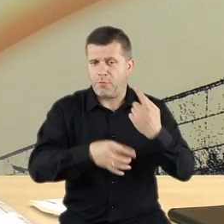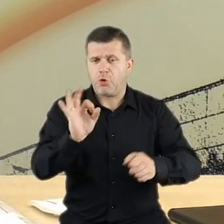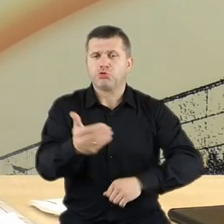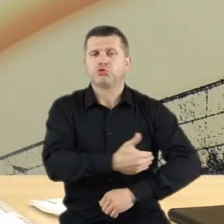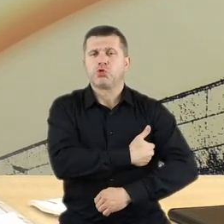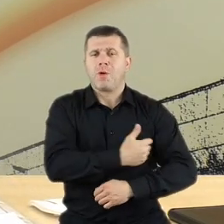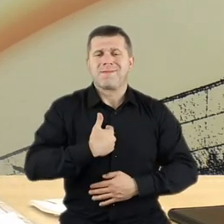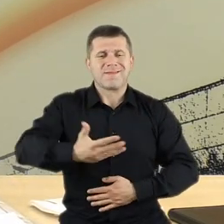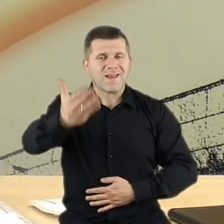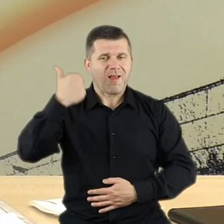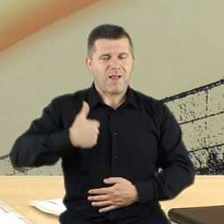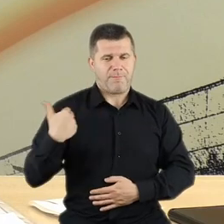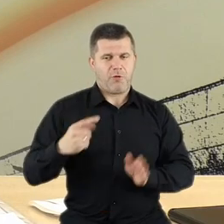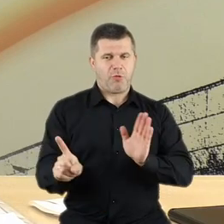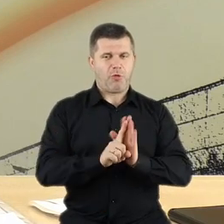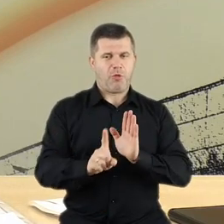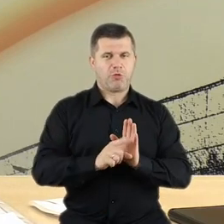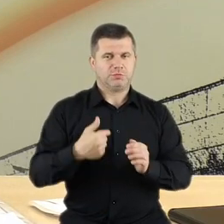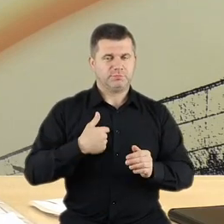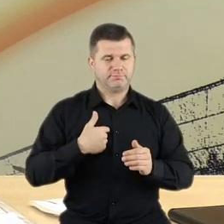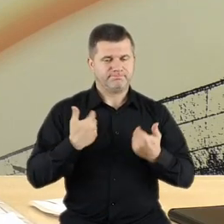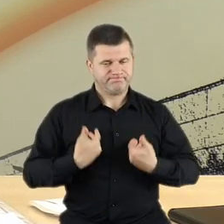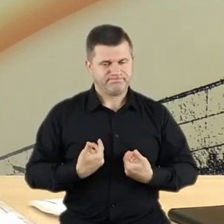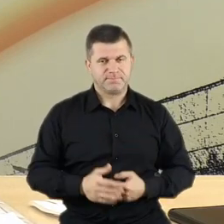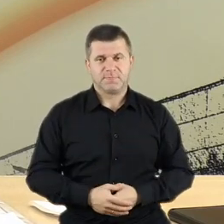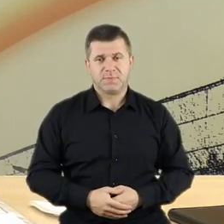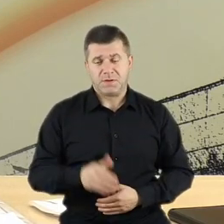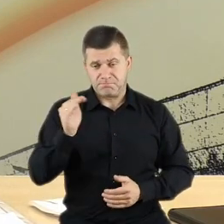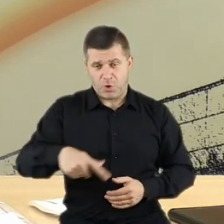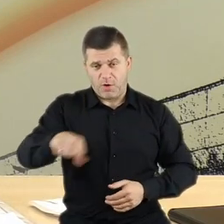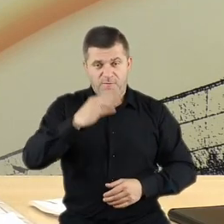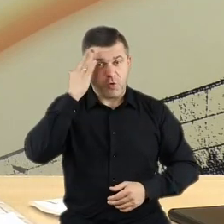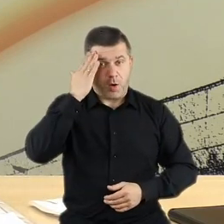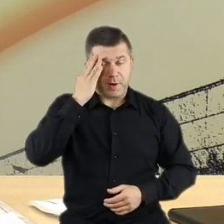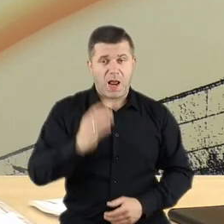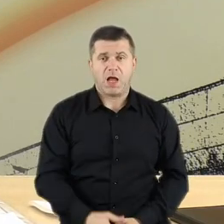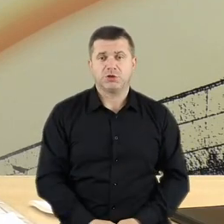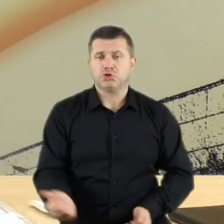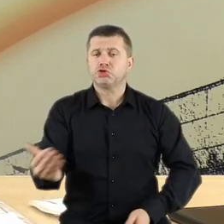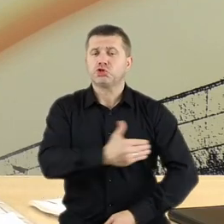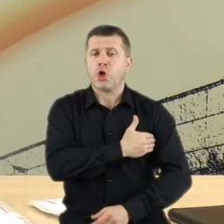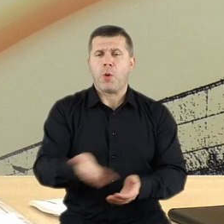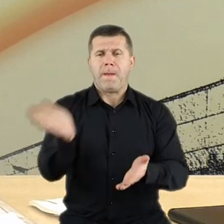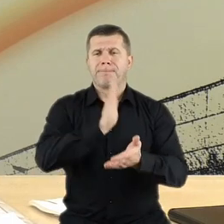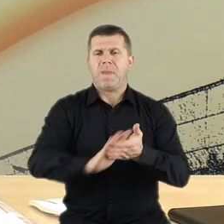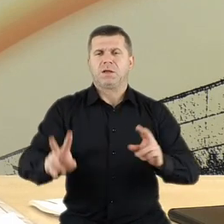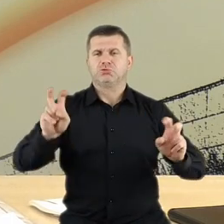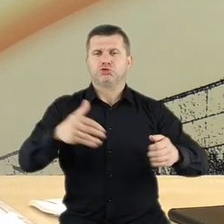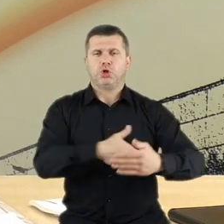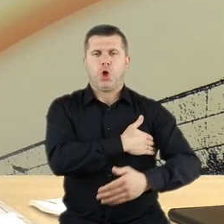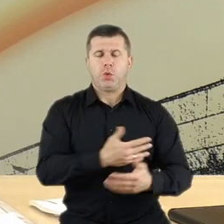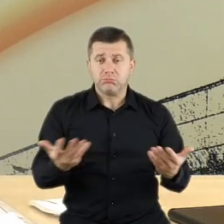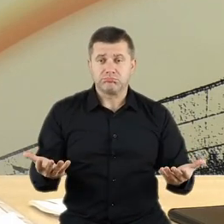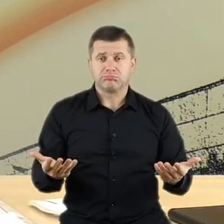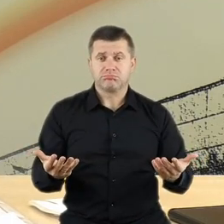Ja chodziłam No nie wiem czy możecie sobie wyobrazić szkołę bez szkoły jak wy to